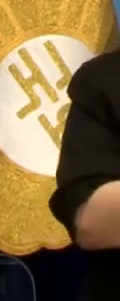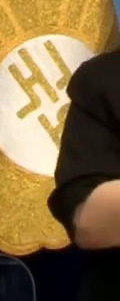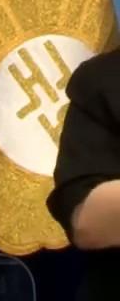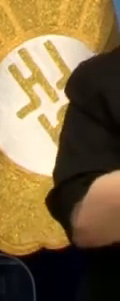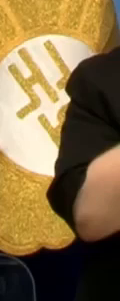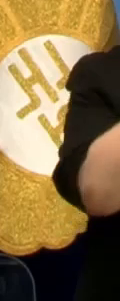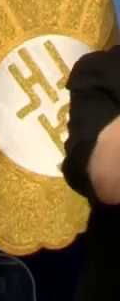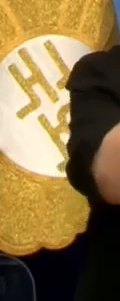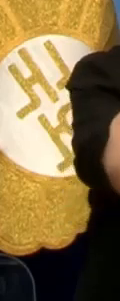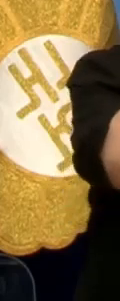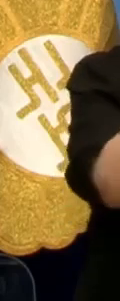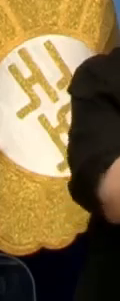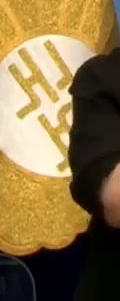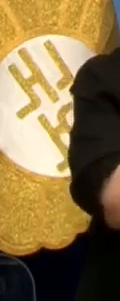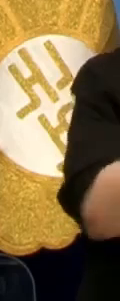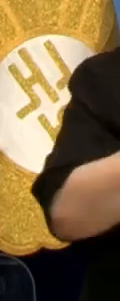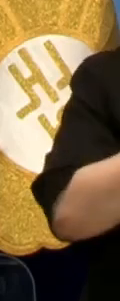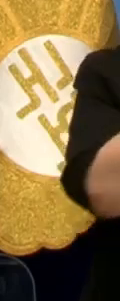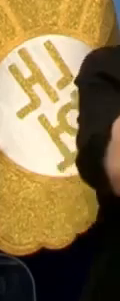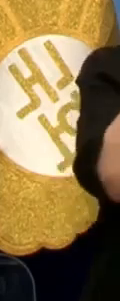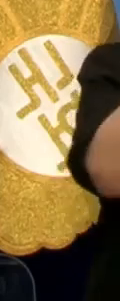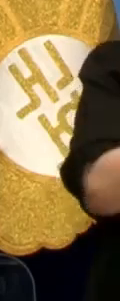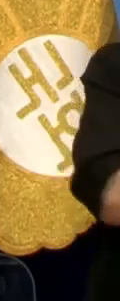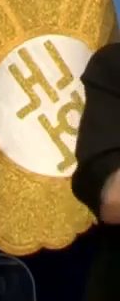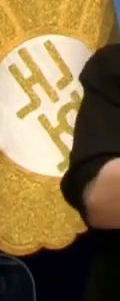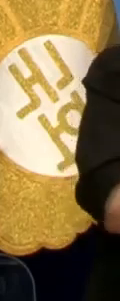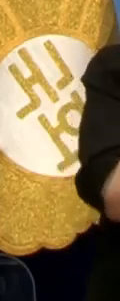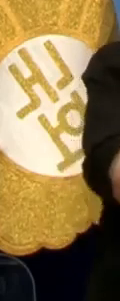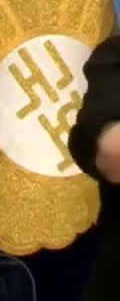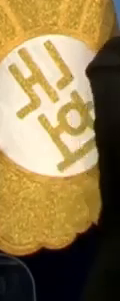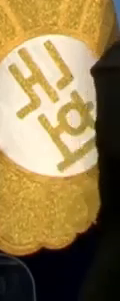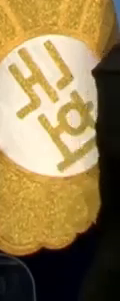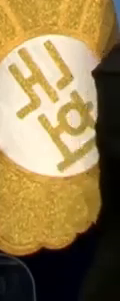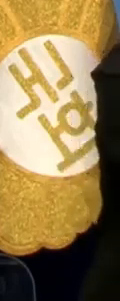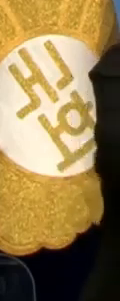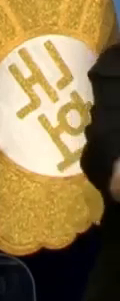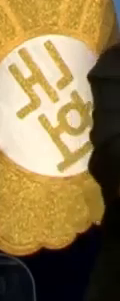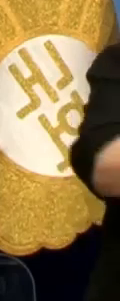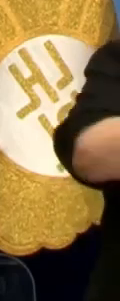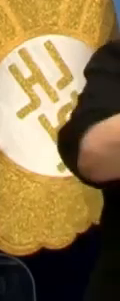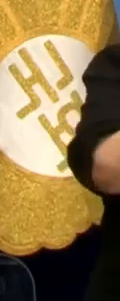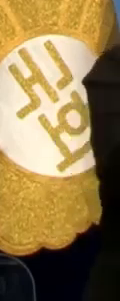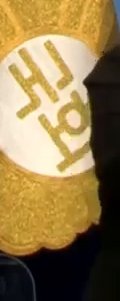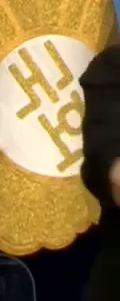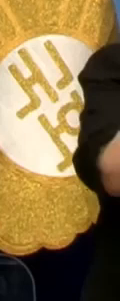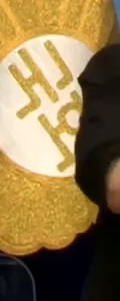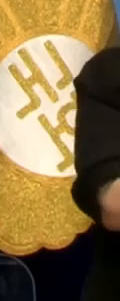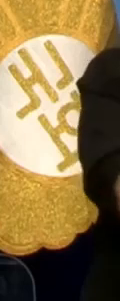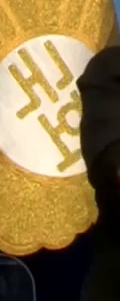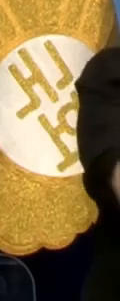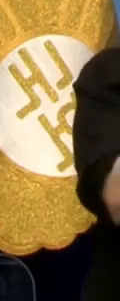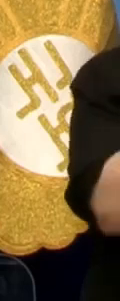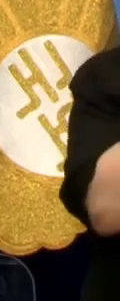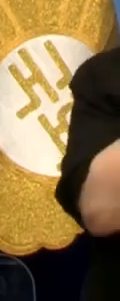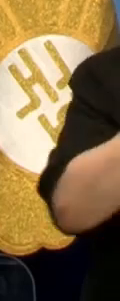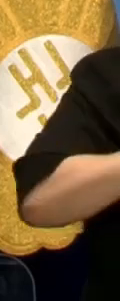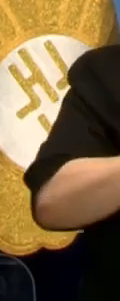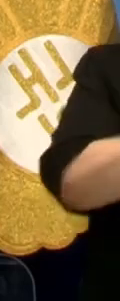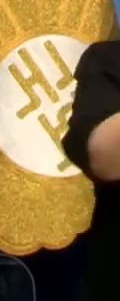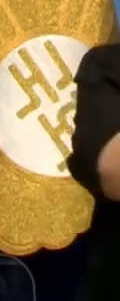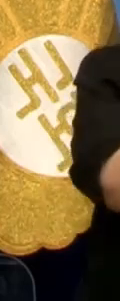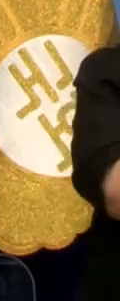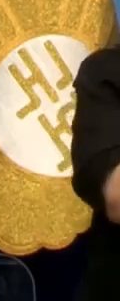7천 원만 있었더라면 제가 학원비를 벌기 위해서 공장을 다니다가 팔에 장애를 입고 군대를 가지